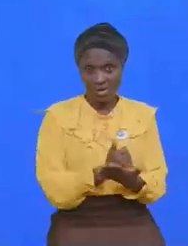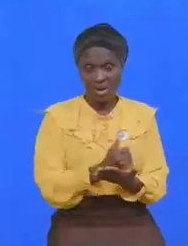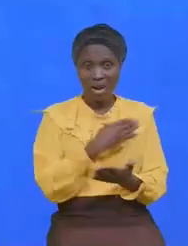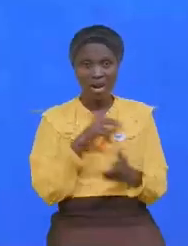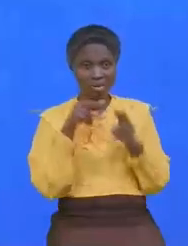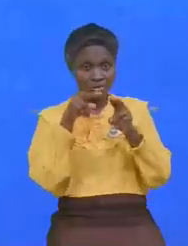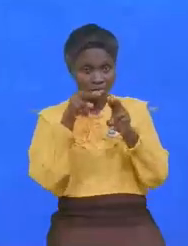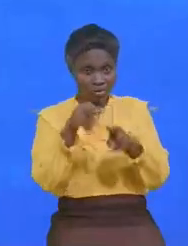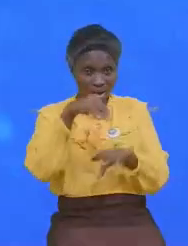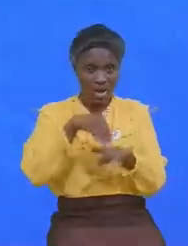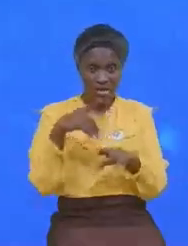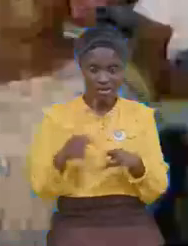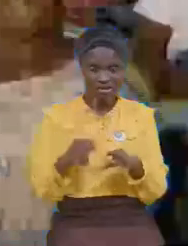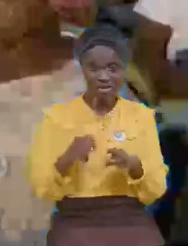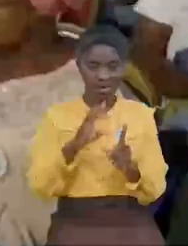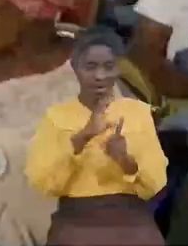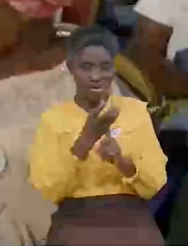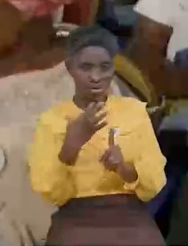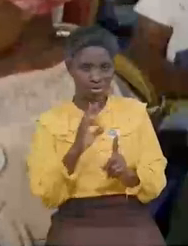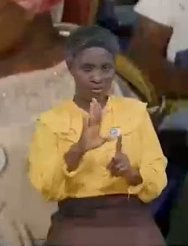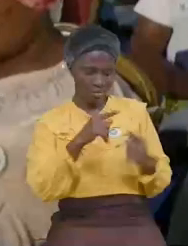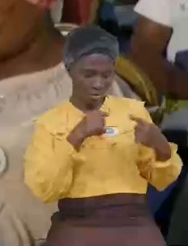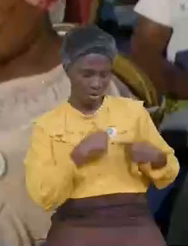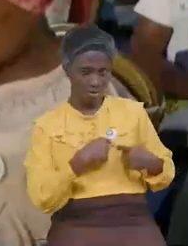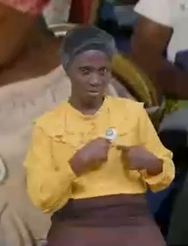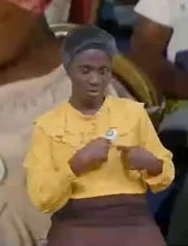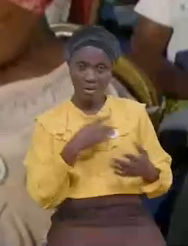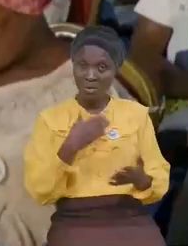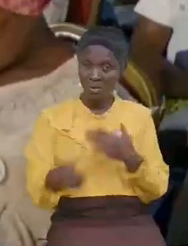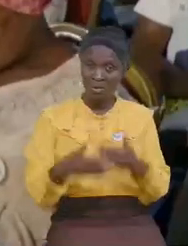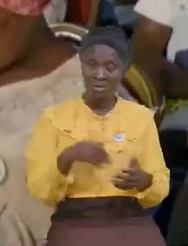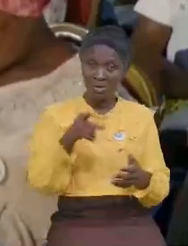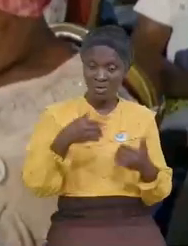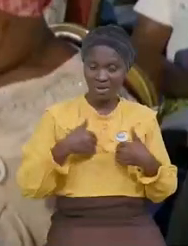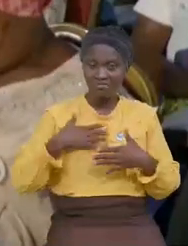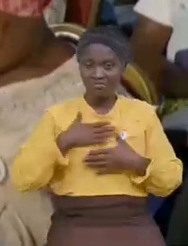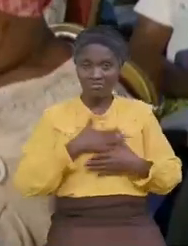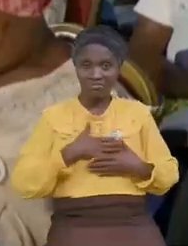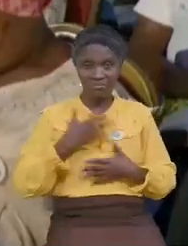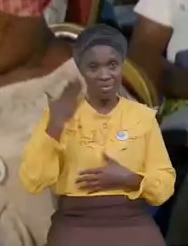la condition, l'état de ton cœur, quel que soit ce dont tu as joui,